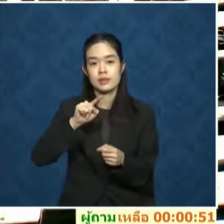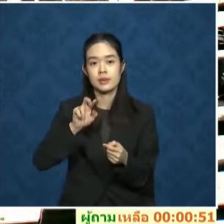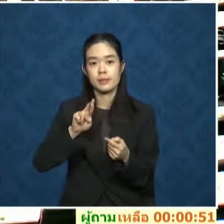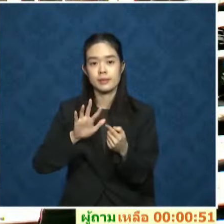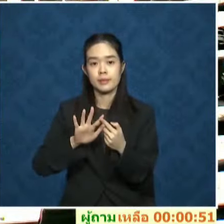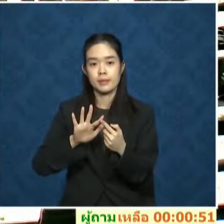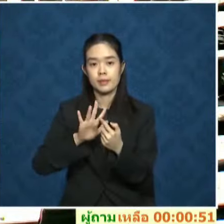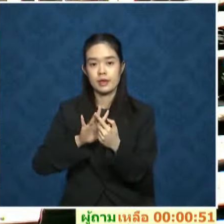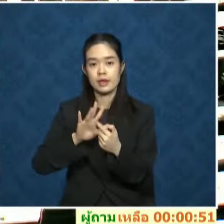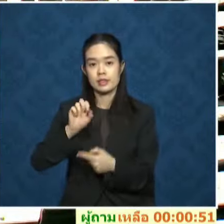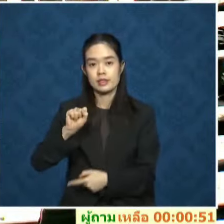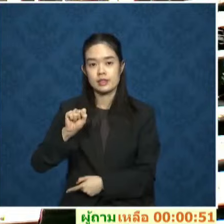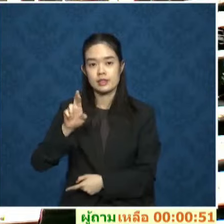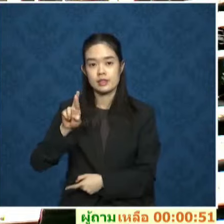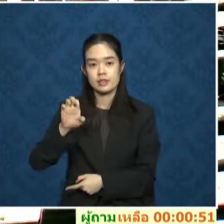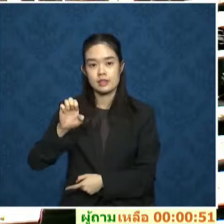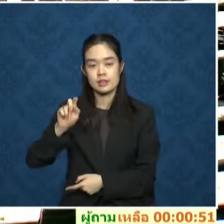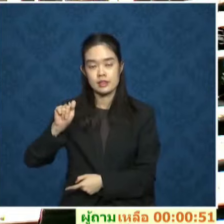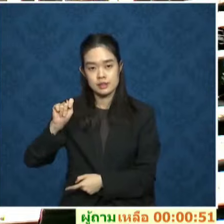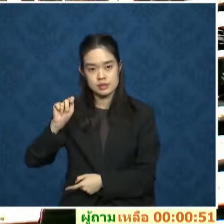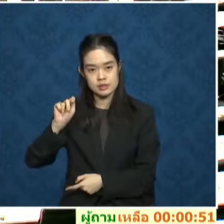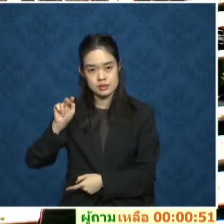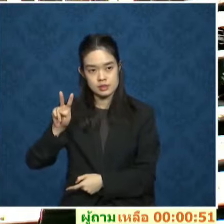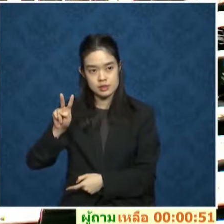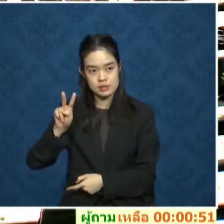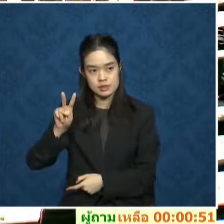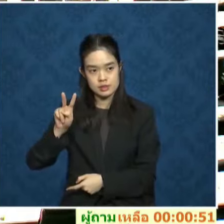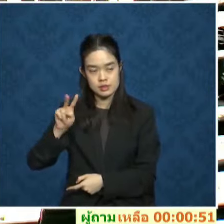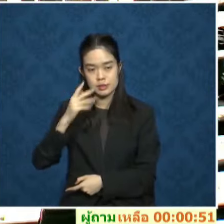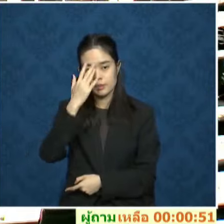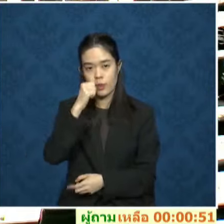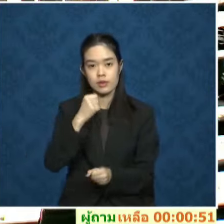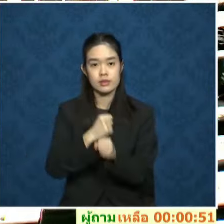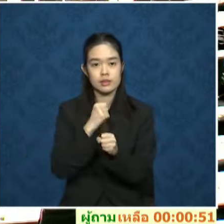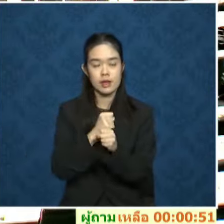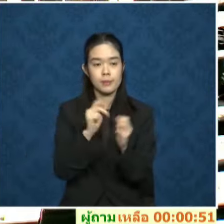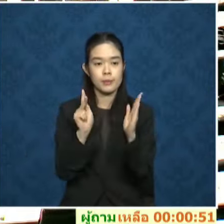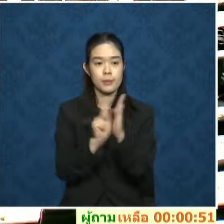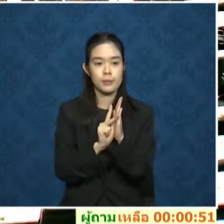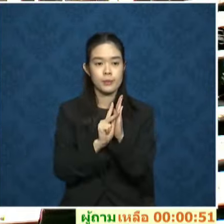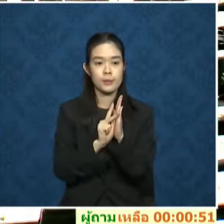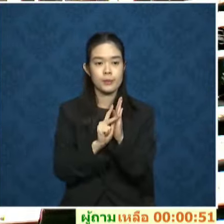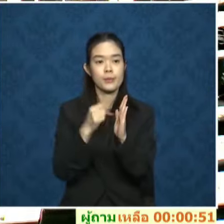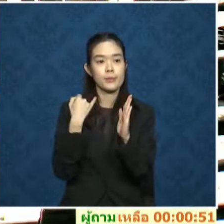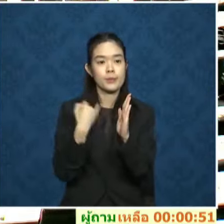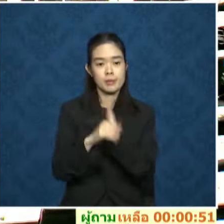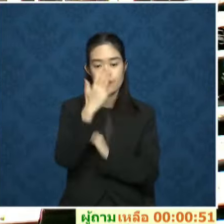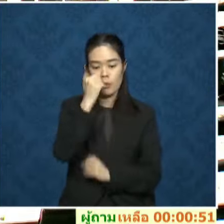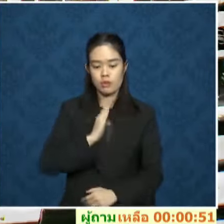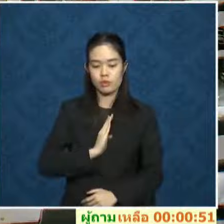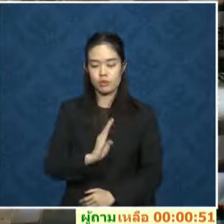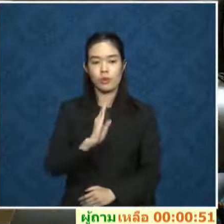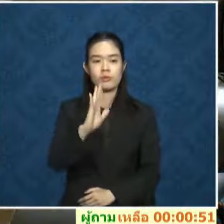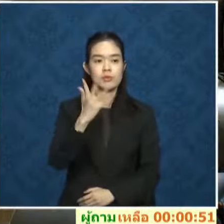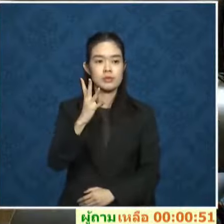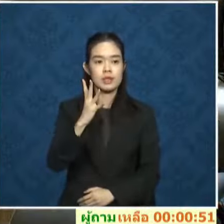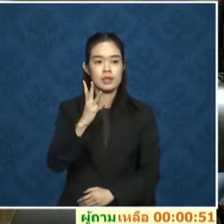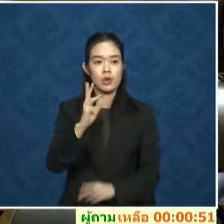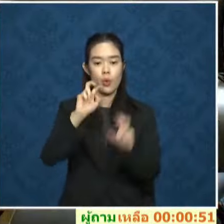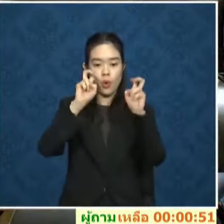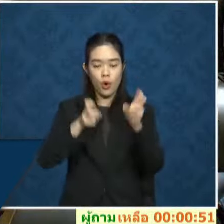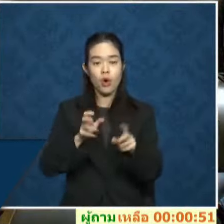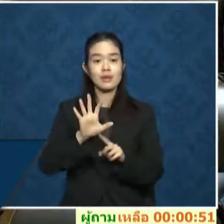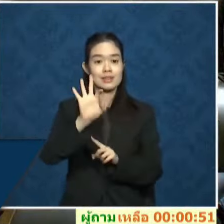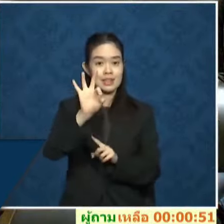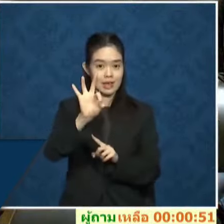แทนราษฎรขอประท้วงท่านประธานครับท่านทำผิดข้อบังคับนะครับเรื่องท่านไม่เป็นกลางข้อ9 พราะว่าท่านก็ไม่ได้